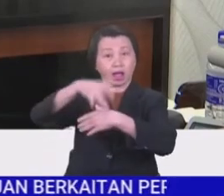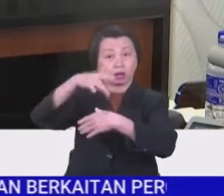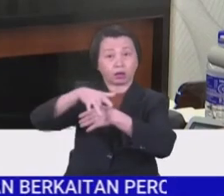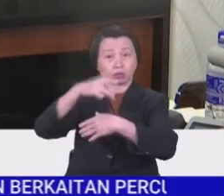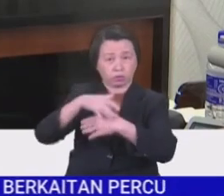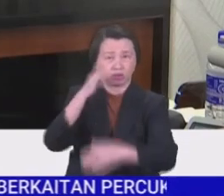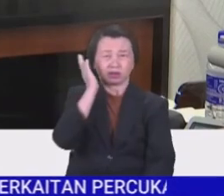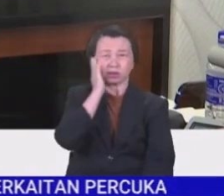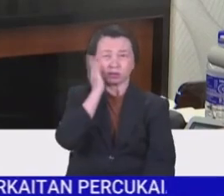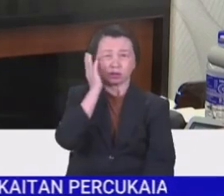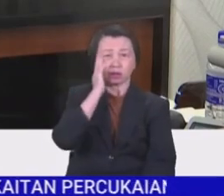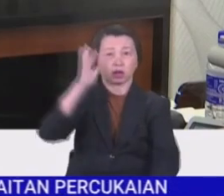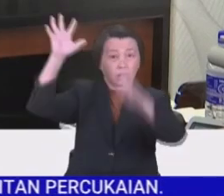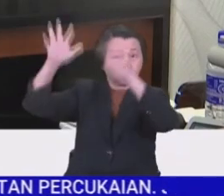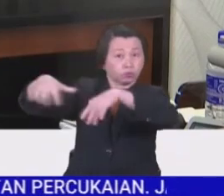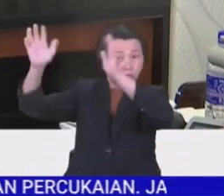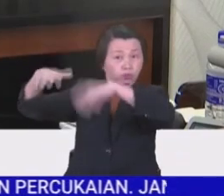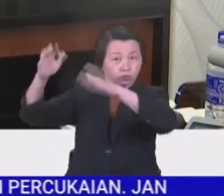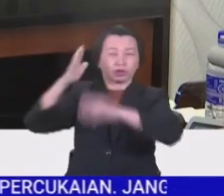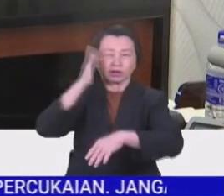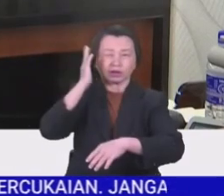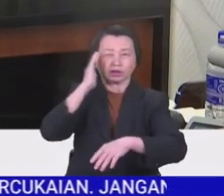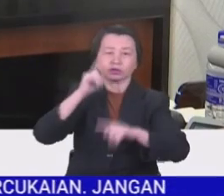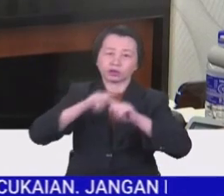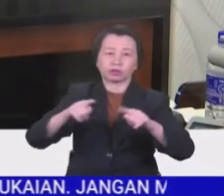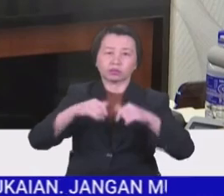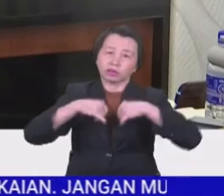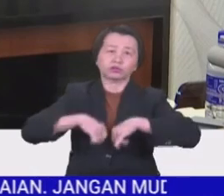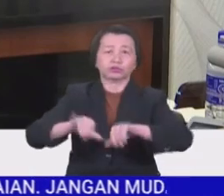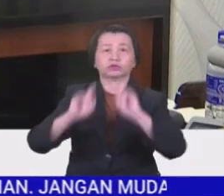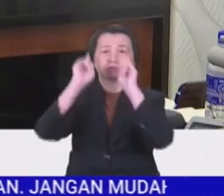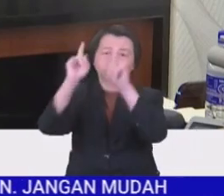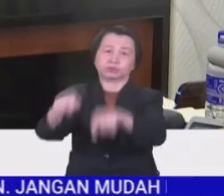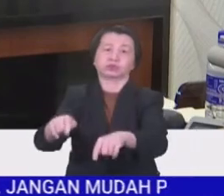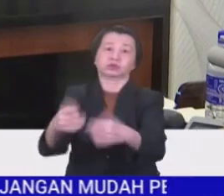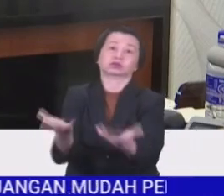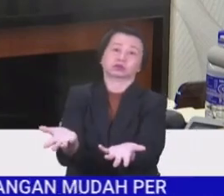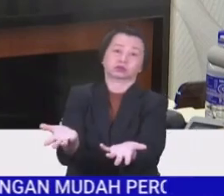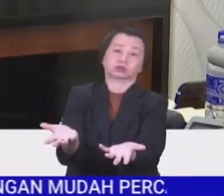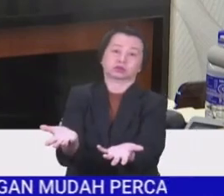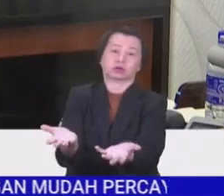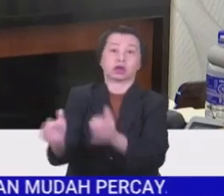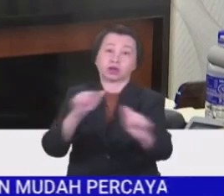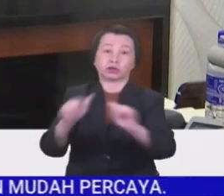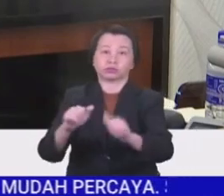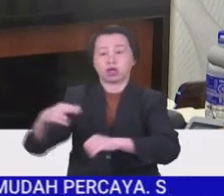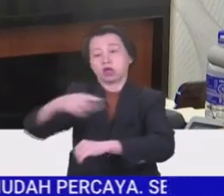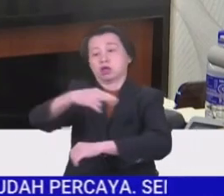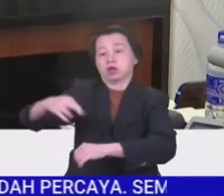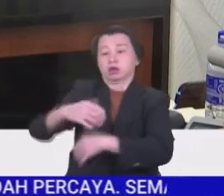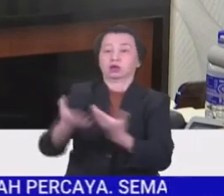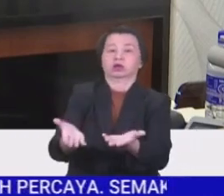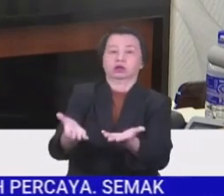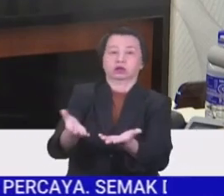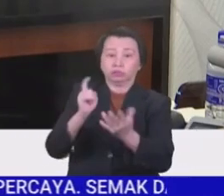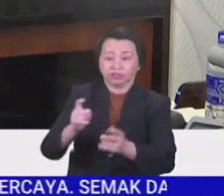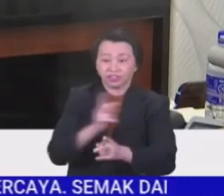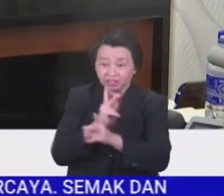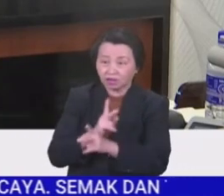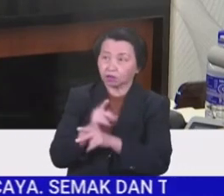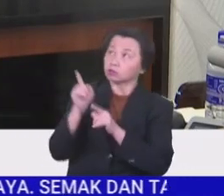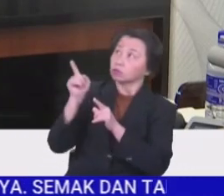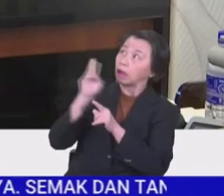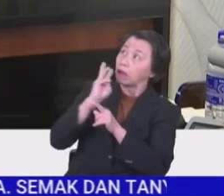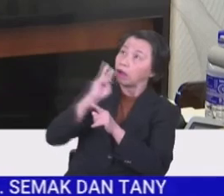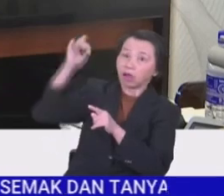tahu dah hujan kan. Tapi pendaki ini masih lagi meneruskan dia punya aktiviti. Jadi mana kita kena perhatinlah pada